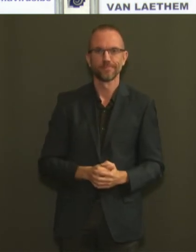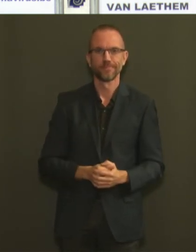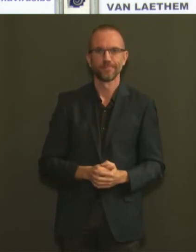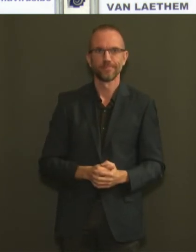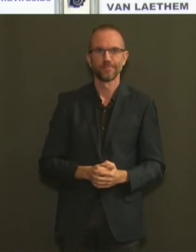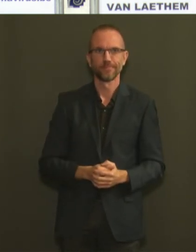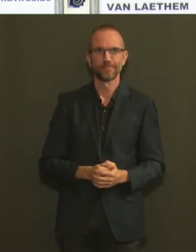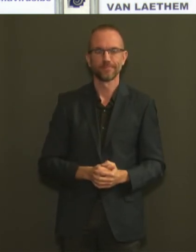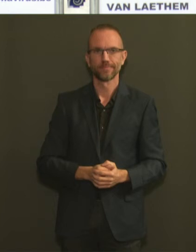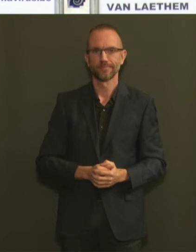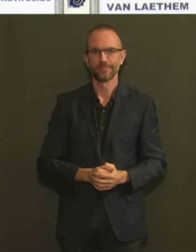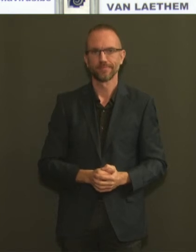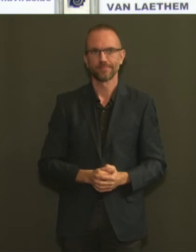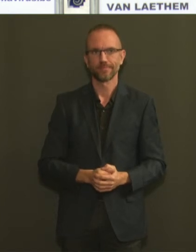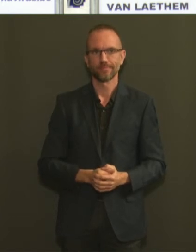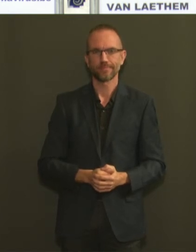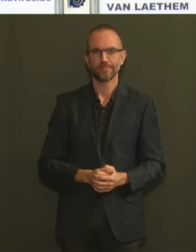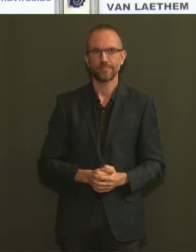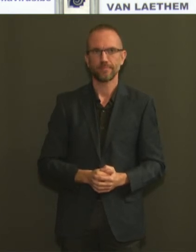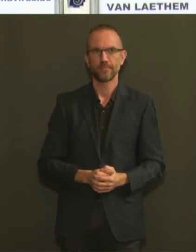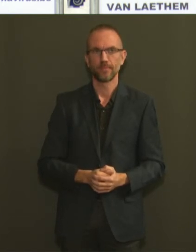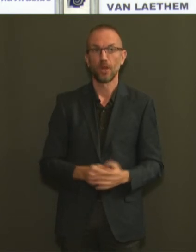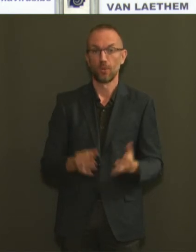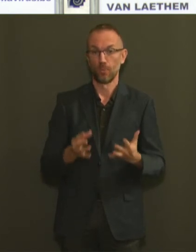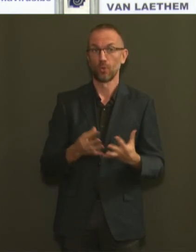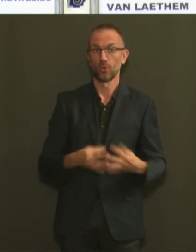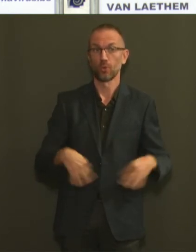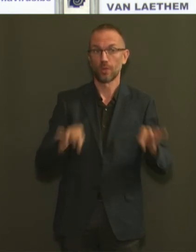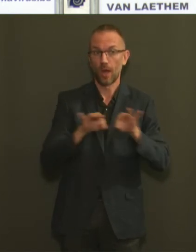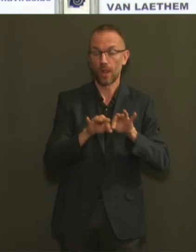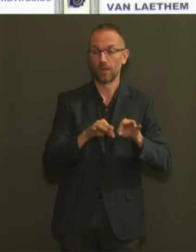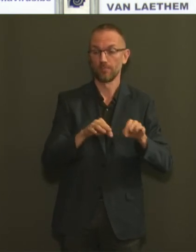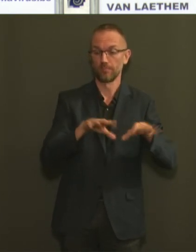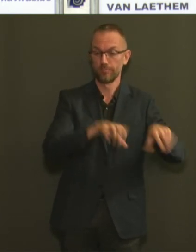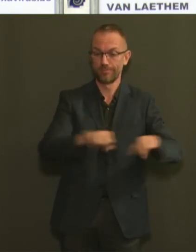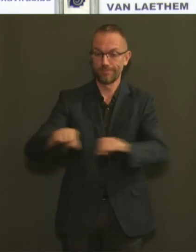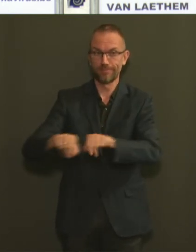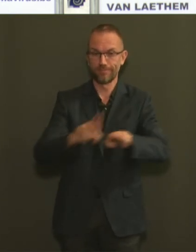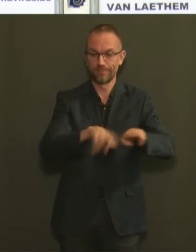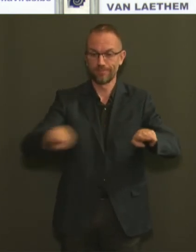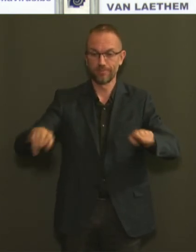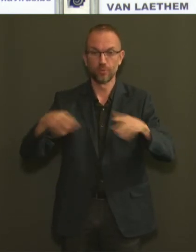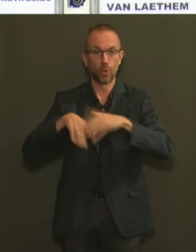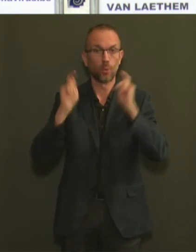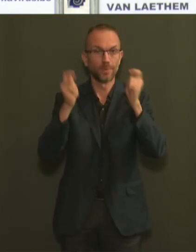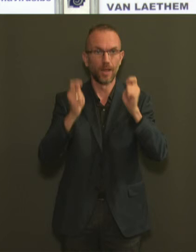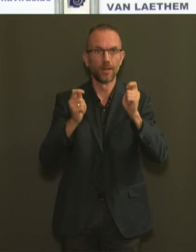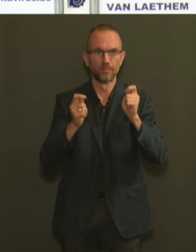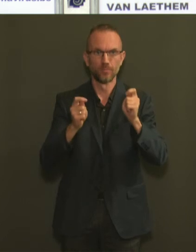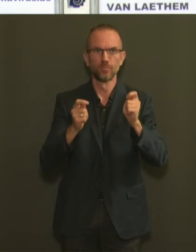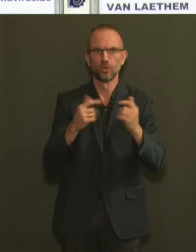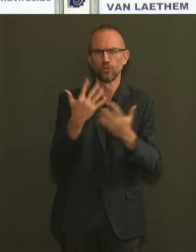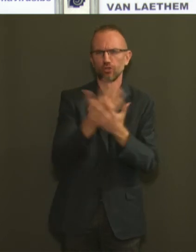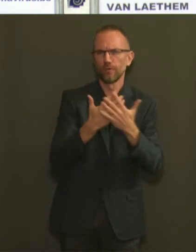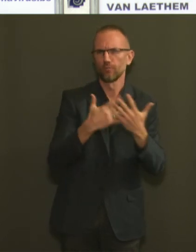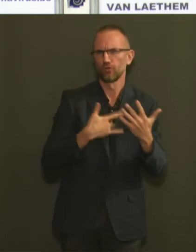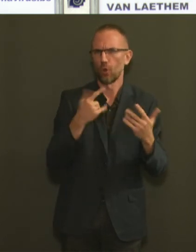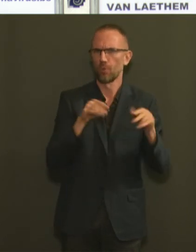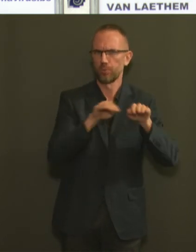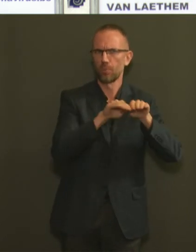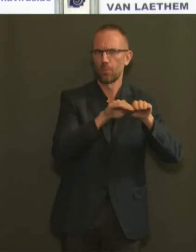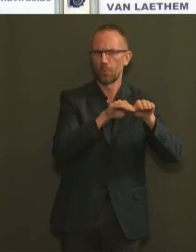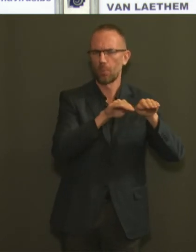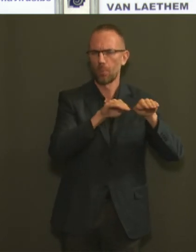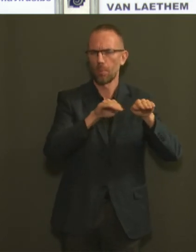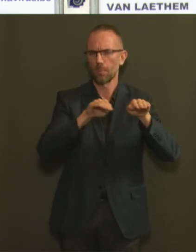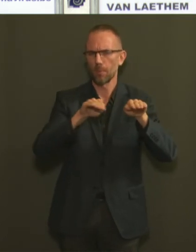le nombre total de patients que vite qui séjourne aux hôpitaux continuent à diminuer diminue lentement mais régulièrement